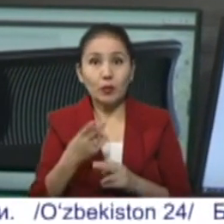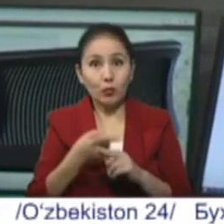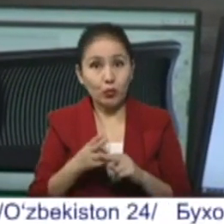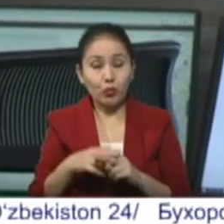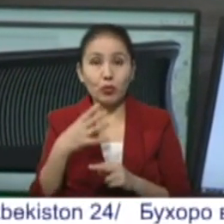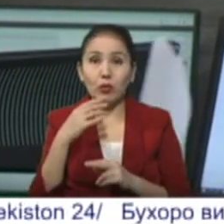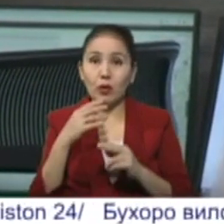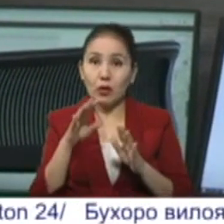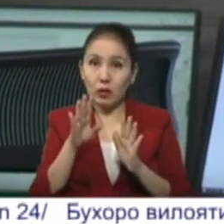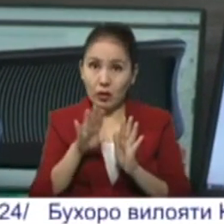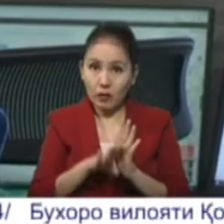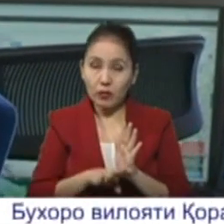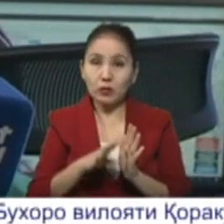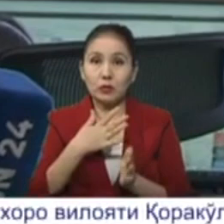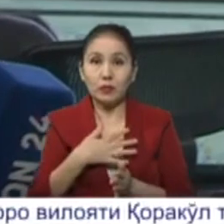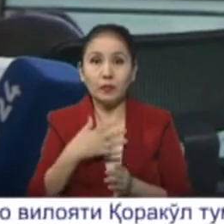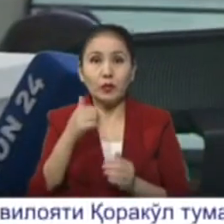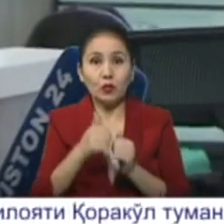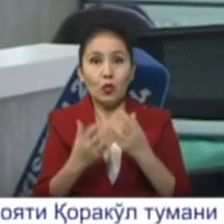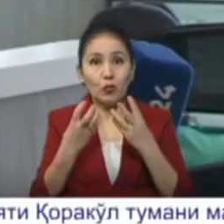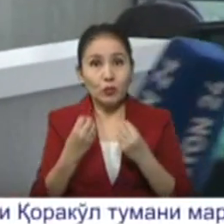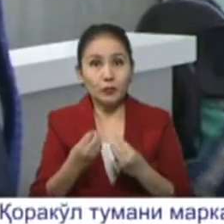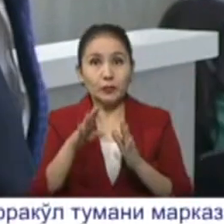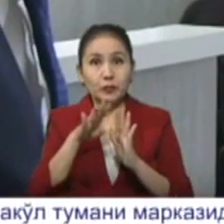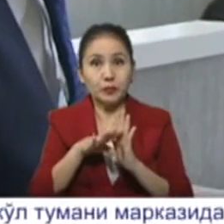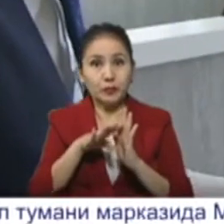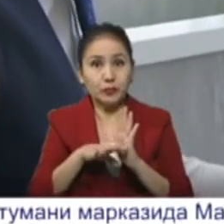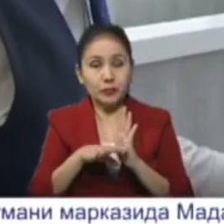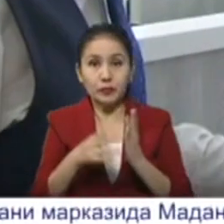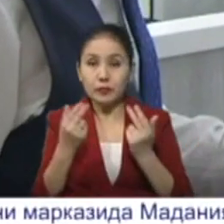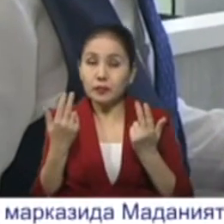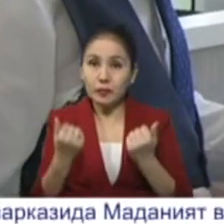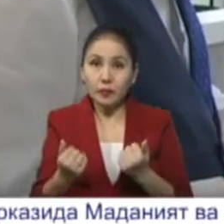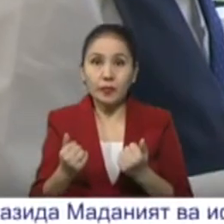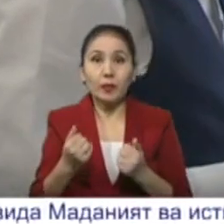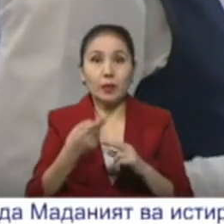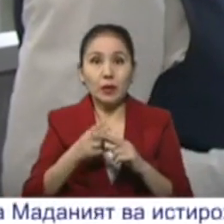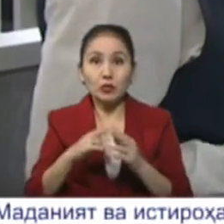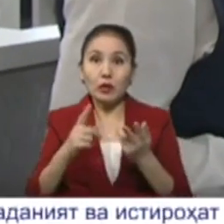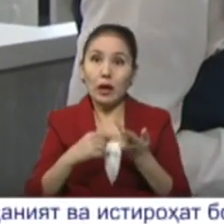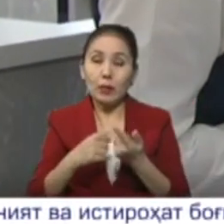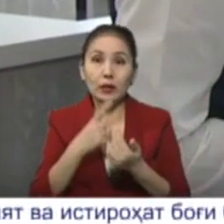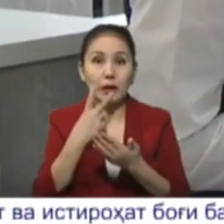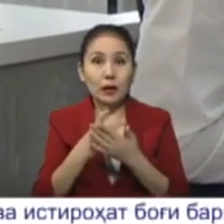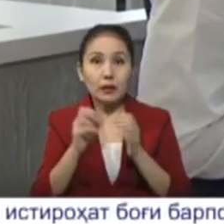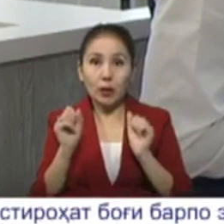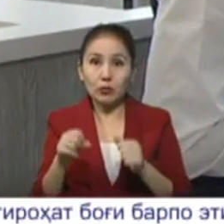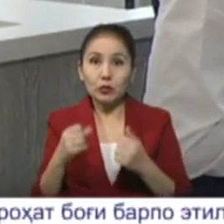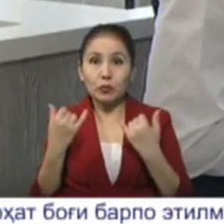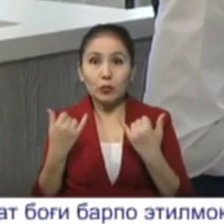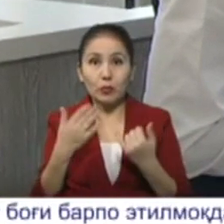рақамлар, тўғрими? Доимо ошиб боряпти COVID инфекциясы билан бўлган чақирувлар. Энди мана шу рақамларга қарайдиган бўлсак, биз